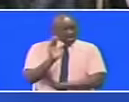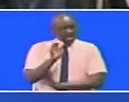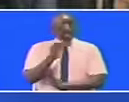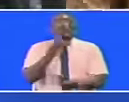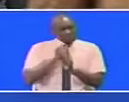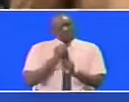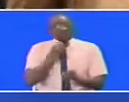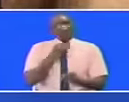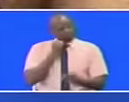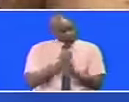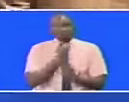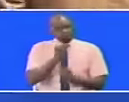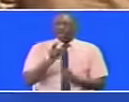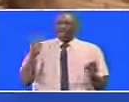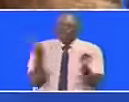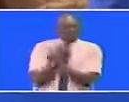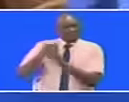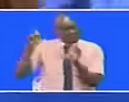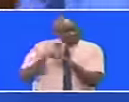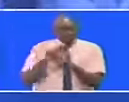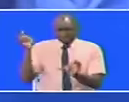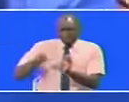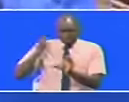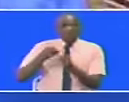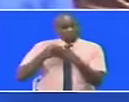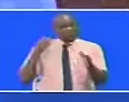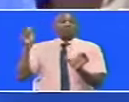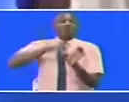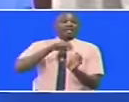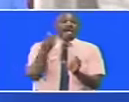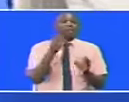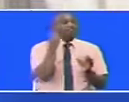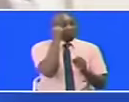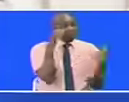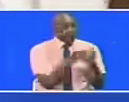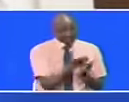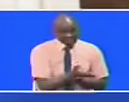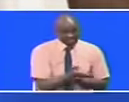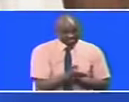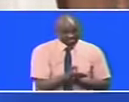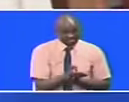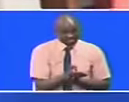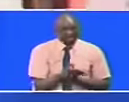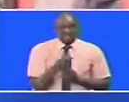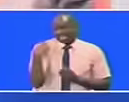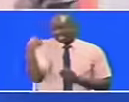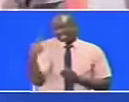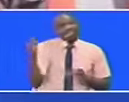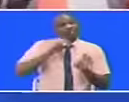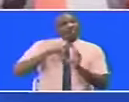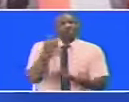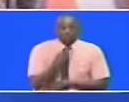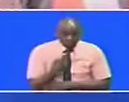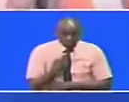kwamba kina wanasa wagombeaji wengi kabla ya kujiunga na vyama vingine katika muungano wa upinzani wa hivi punde kujiunga na chama